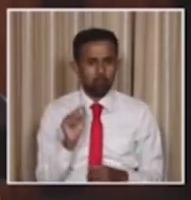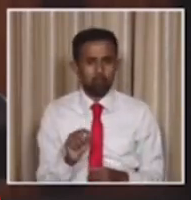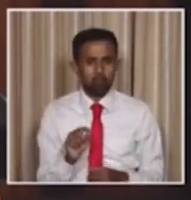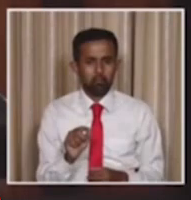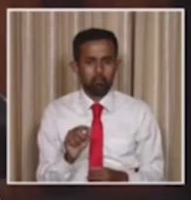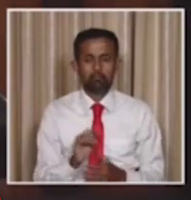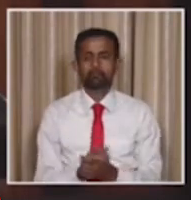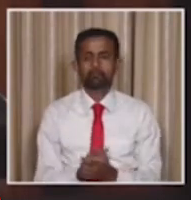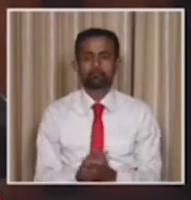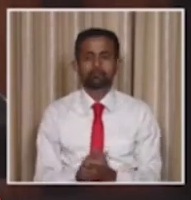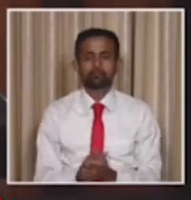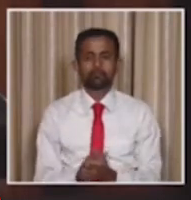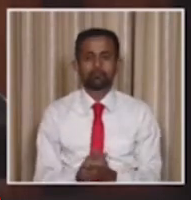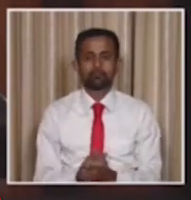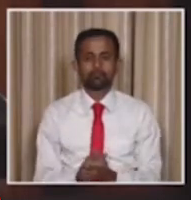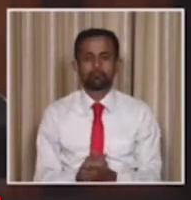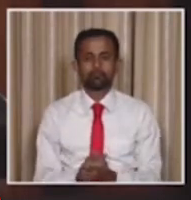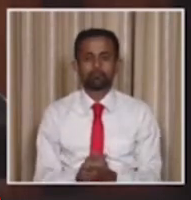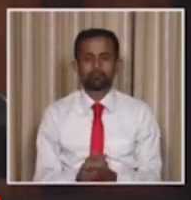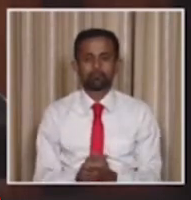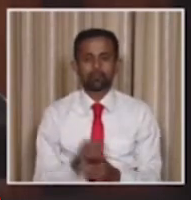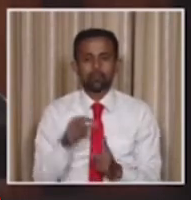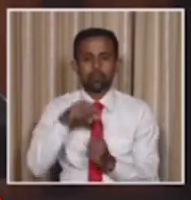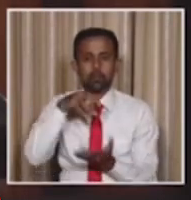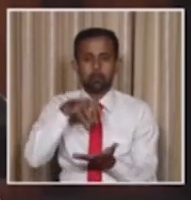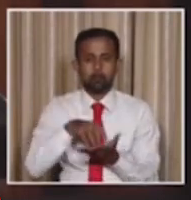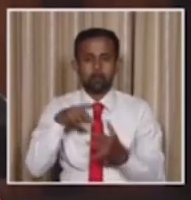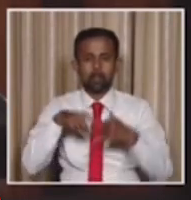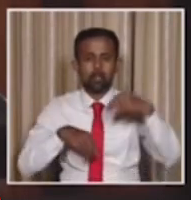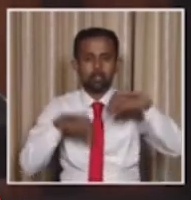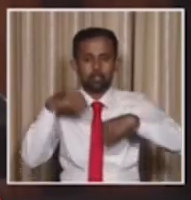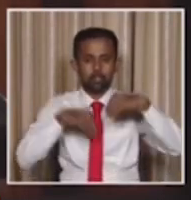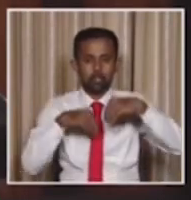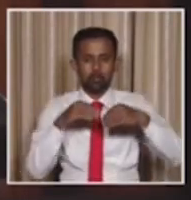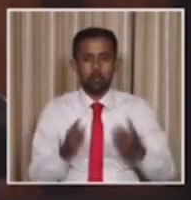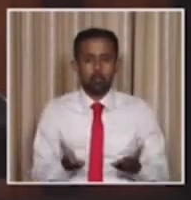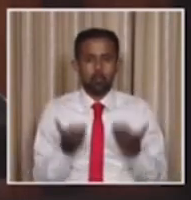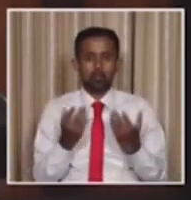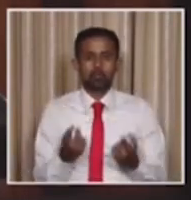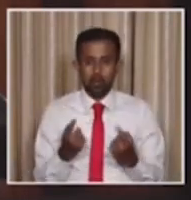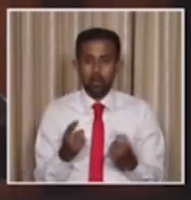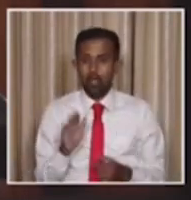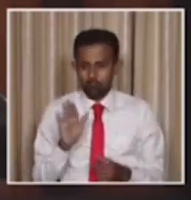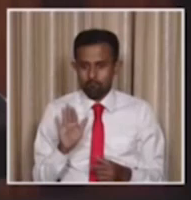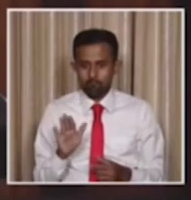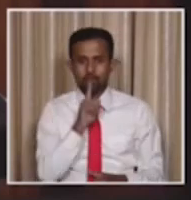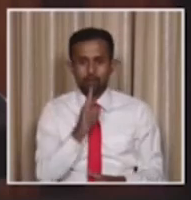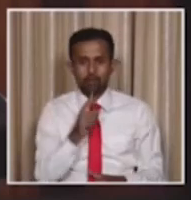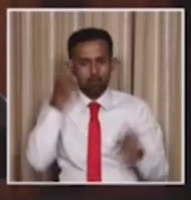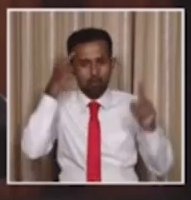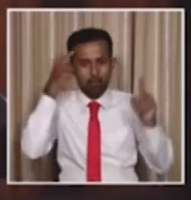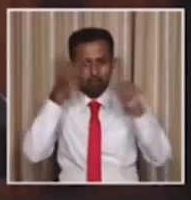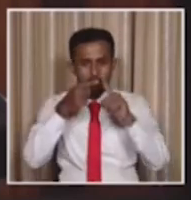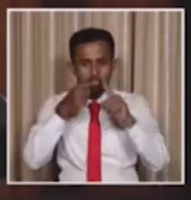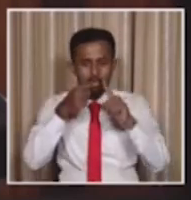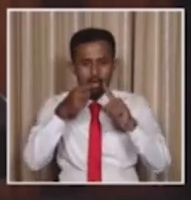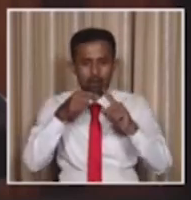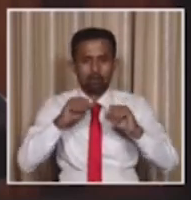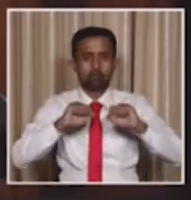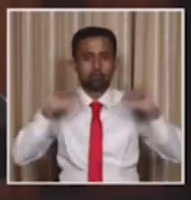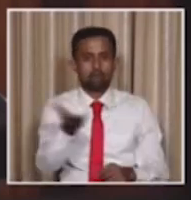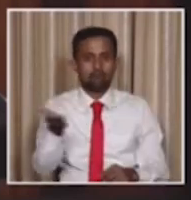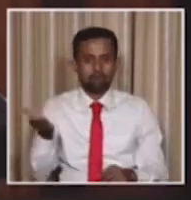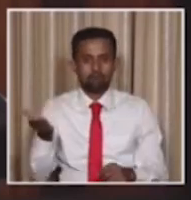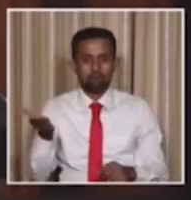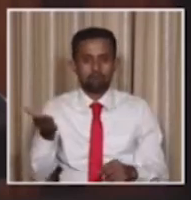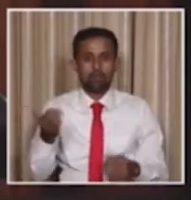இன்றே உள்ளூராட்சி மன்ற தேர்தல் நடைபெற வேண்டும் என்ற அடிப்படையில் பல போராட்டங்கள் முன்னெடுத்தாலும் அதனை நாங்கள் வரவேற்கின்றோம், அதை நாங்கள் எதிர்க்கவில்லை.